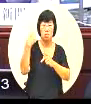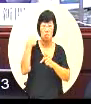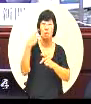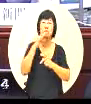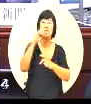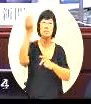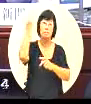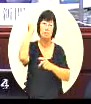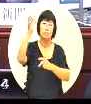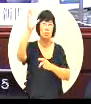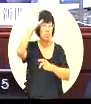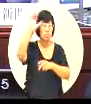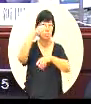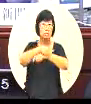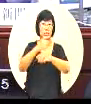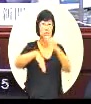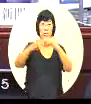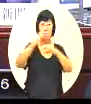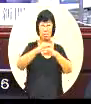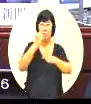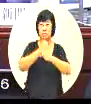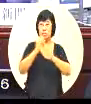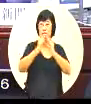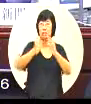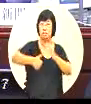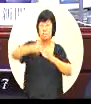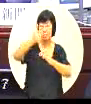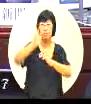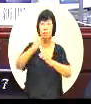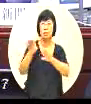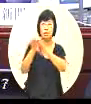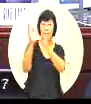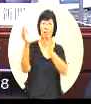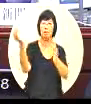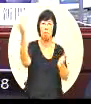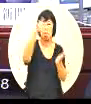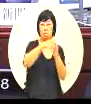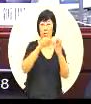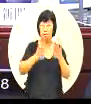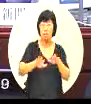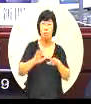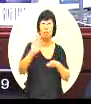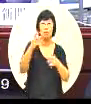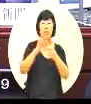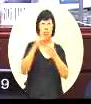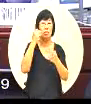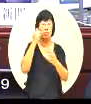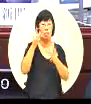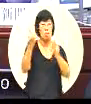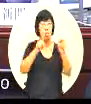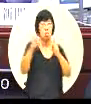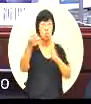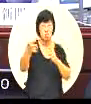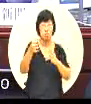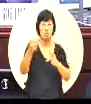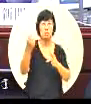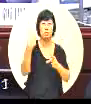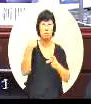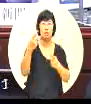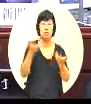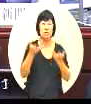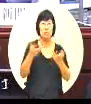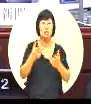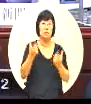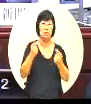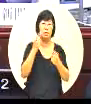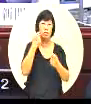累积到现在。不过咱也讲到咱的负债，买讲到咱的财产啦。今仔日咱的所有 的财产吼，